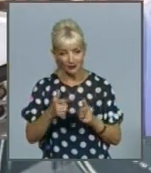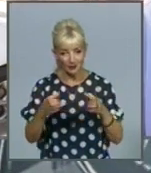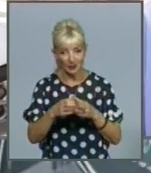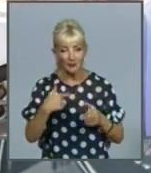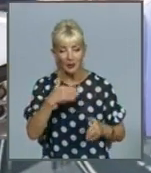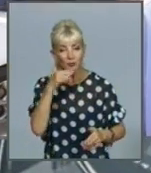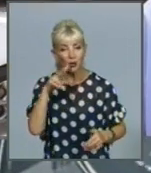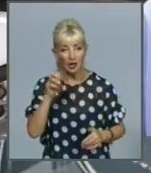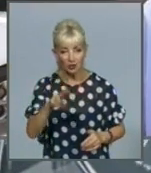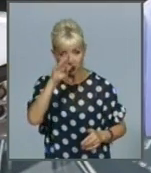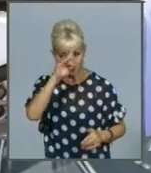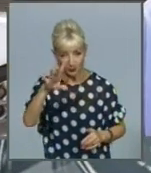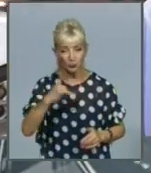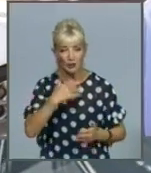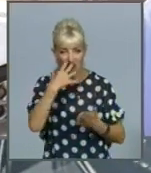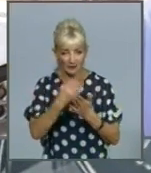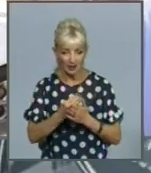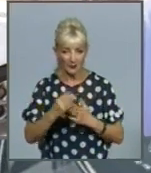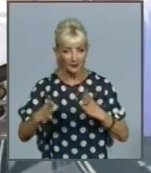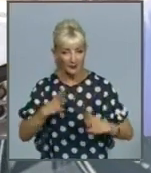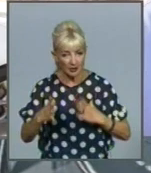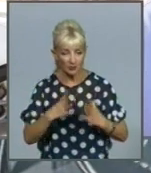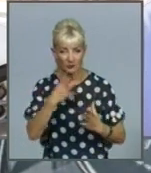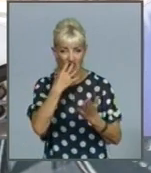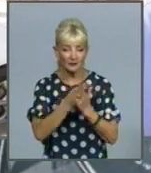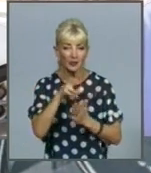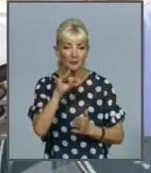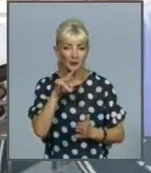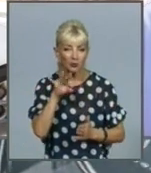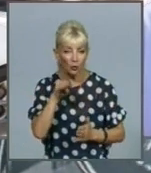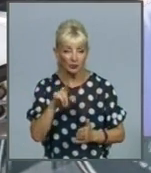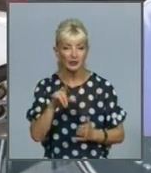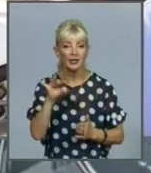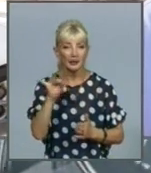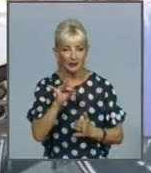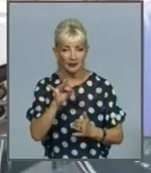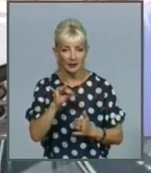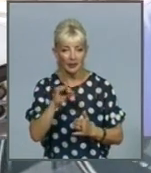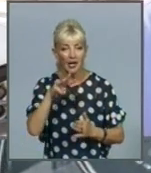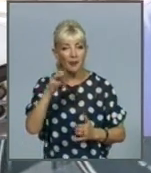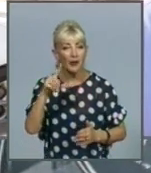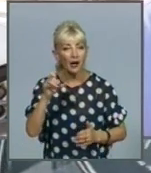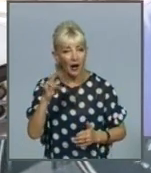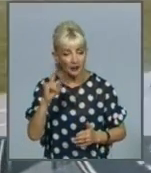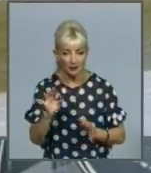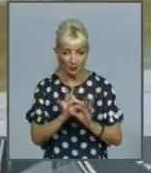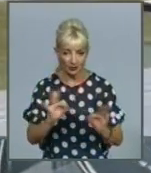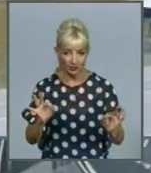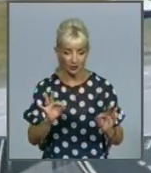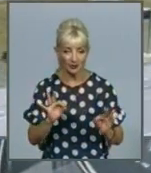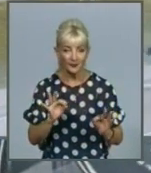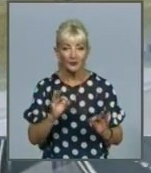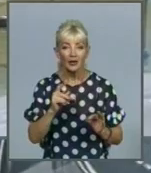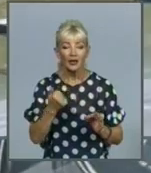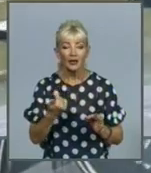у нас свои наработки, своя школа и свои пилоты, которые и механики отличные. Так что команда всегда у нас на высоте. Особо